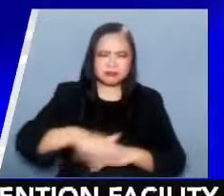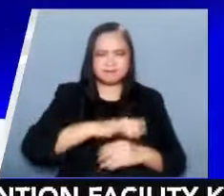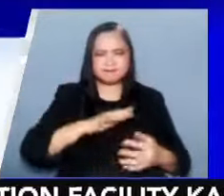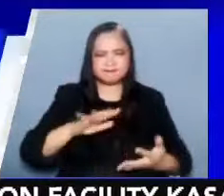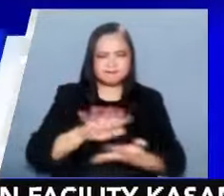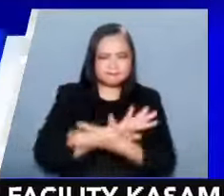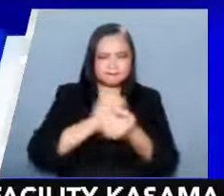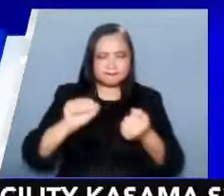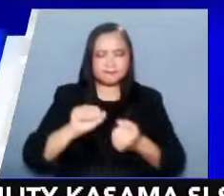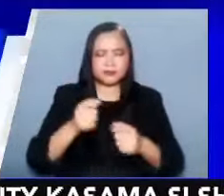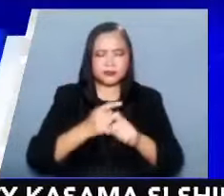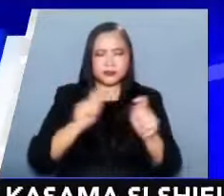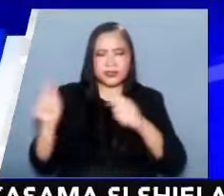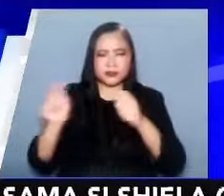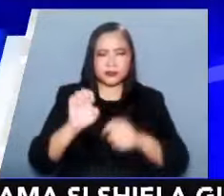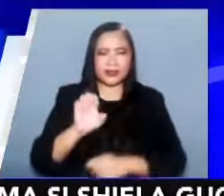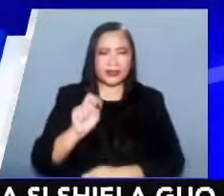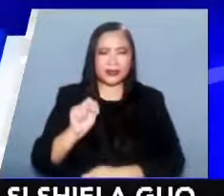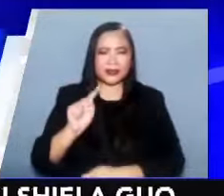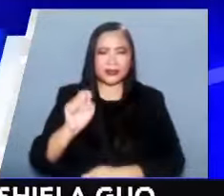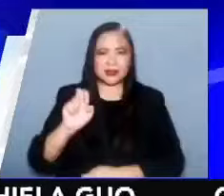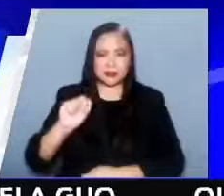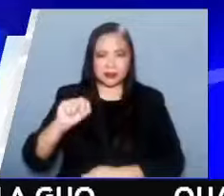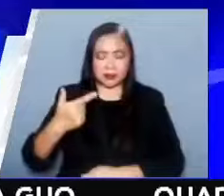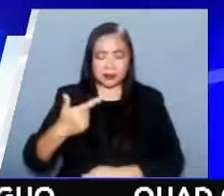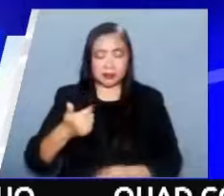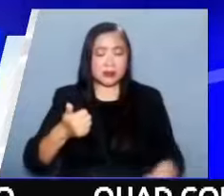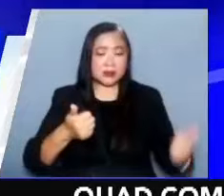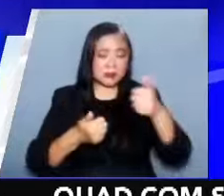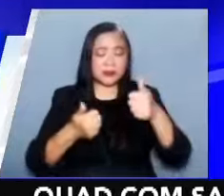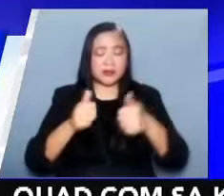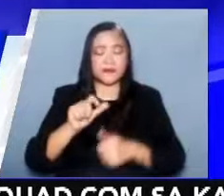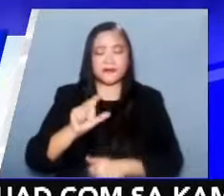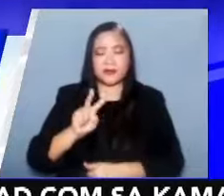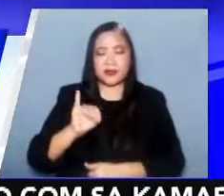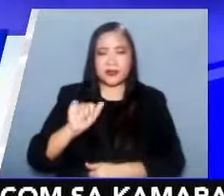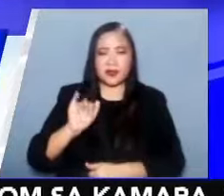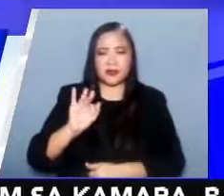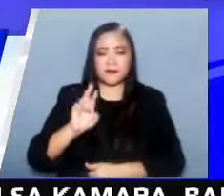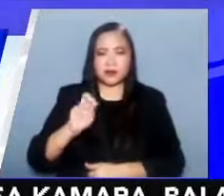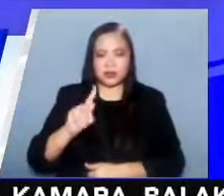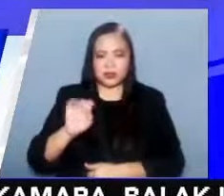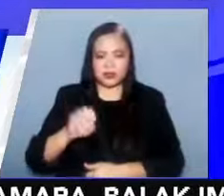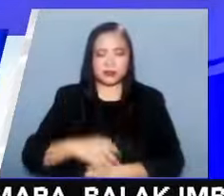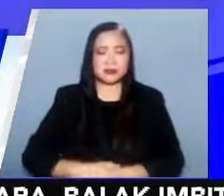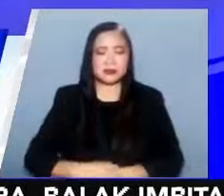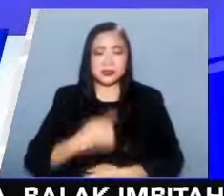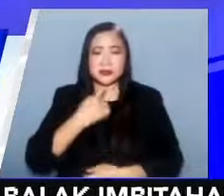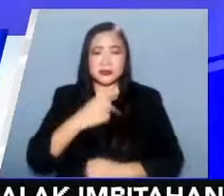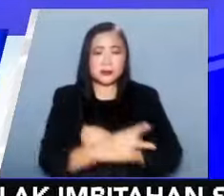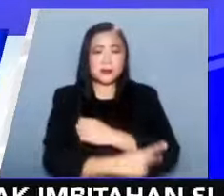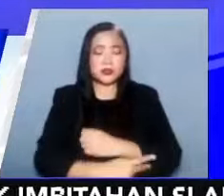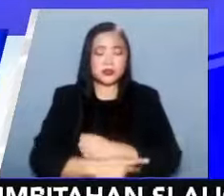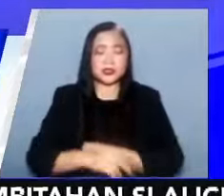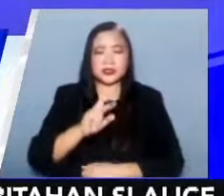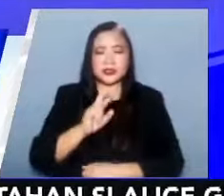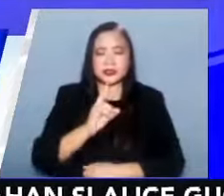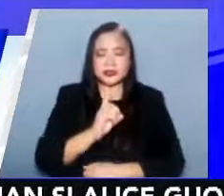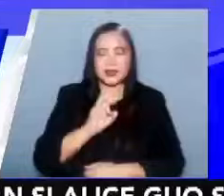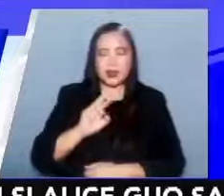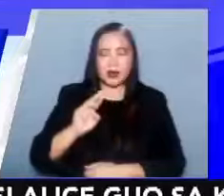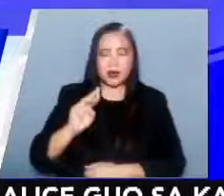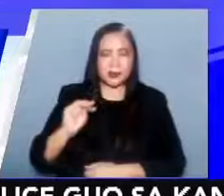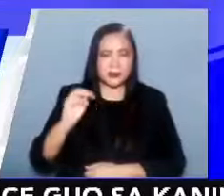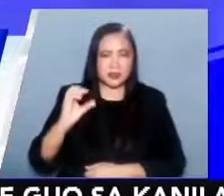Sur Governor Luigi Villafuerte, bate ito sa paunang ulat ng Provincial Disaster Risk Reduction and Management